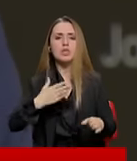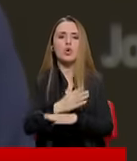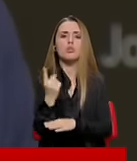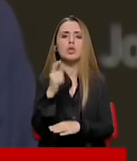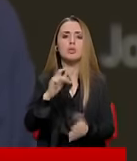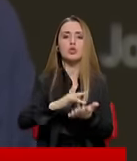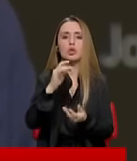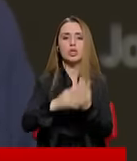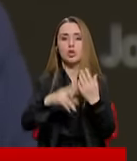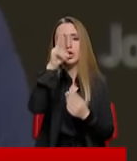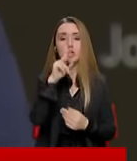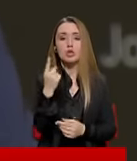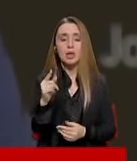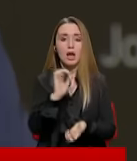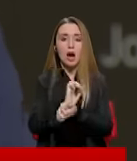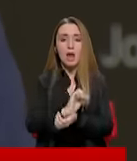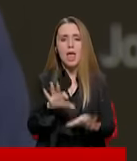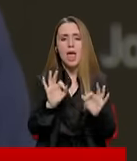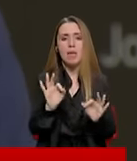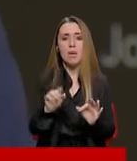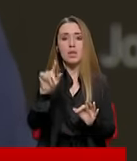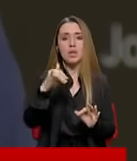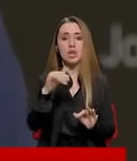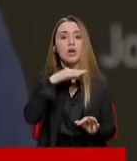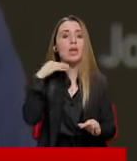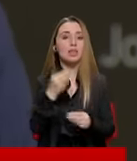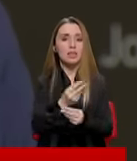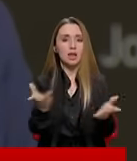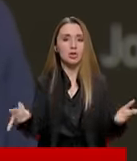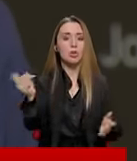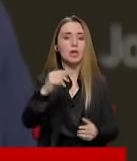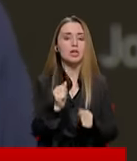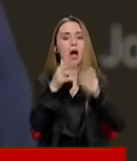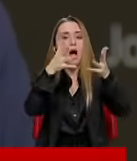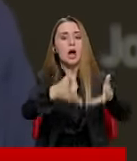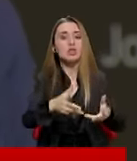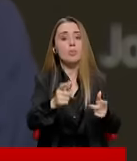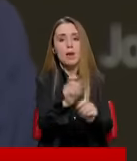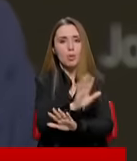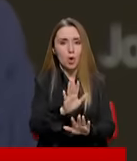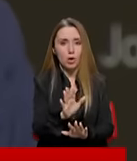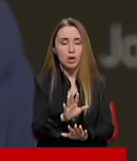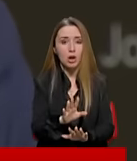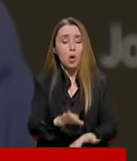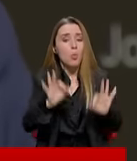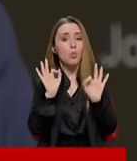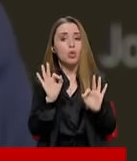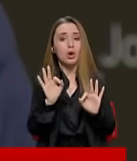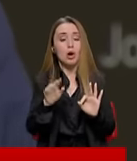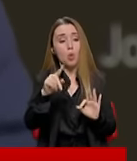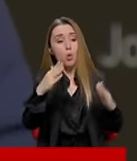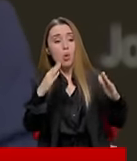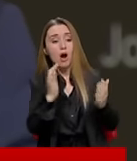çıkıyor 200.000 aileye düzenli olarak birer kilo et veriyoruz ve başka bir harcama da kullanamıyor ille o eve et